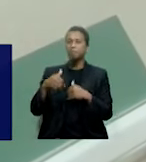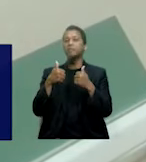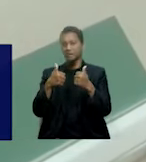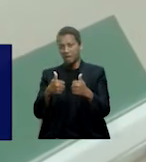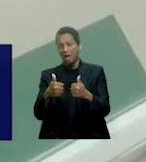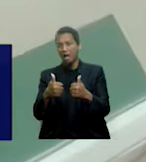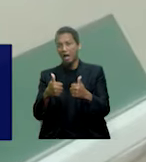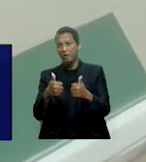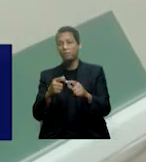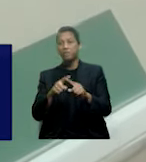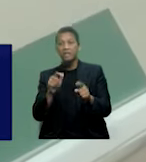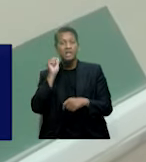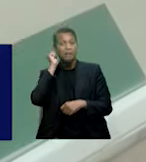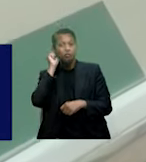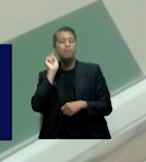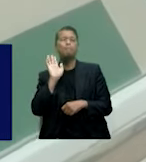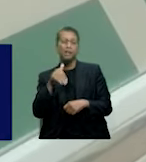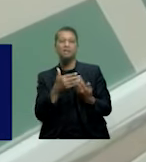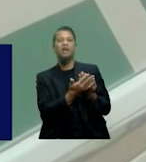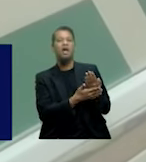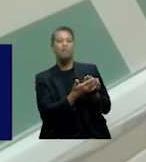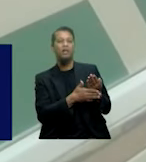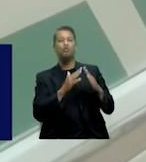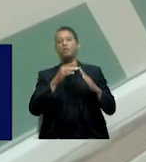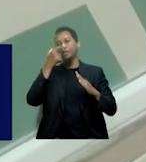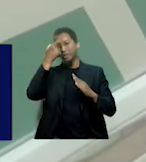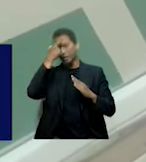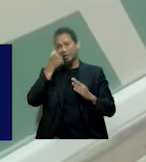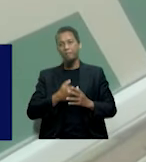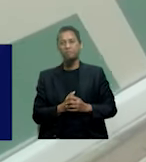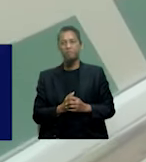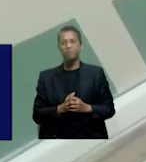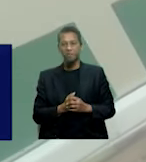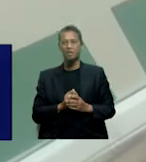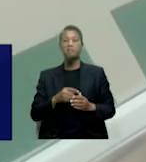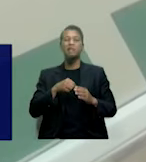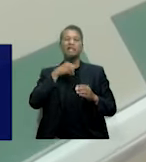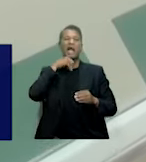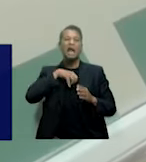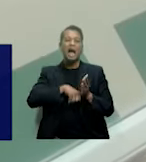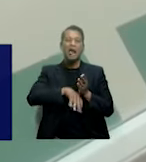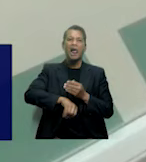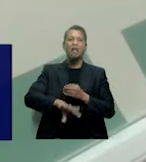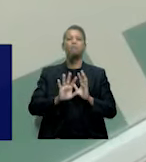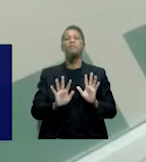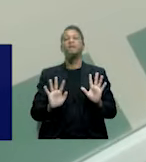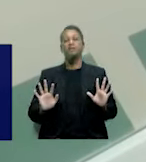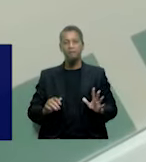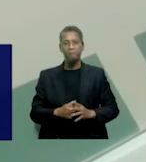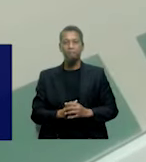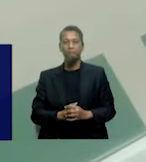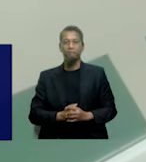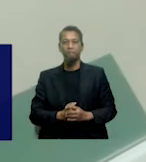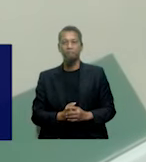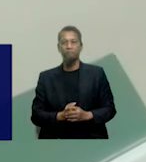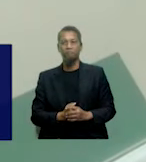sang ibunya tadi saya bawa ke rumah sakit karena pendarahan. Ada pendarahan. Kalau misalkan tadi nggak